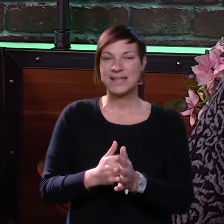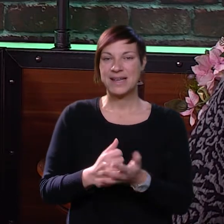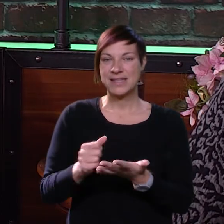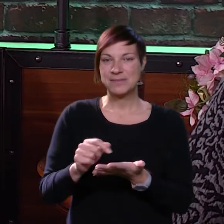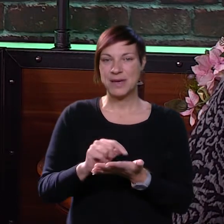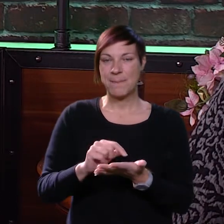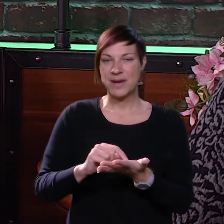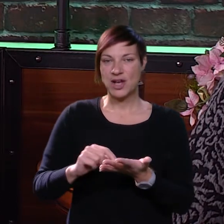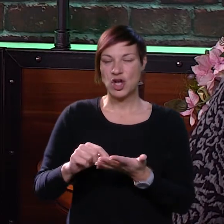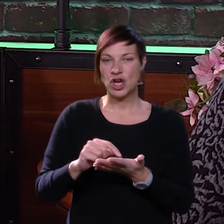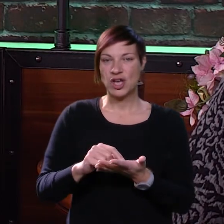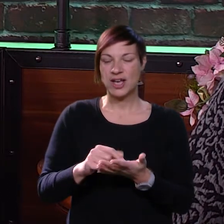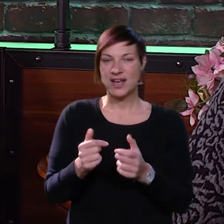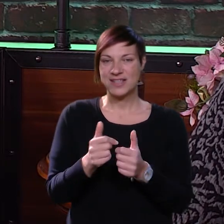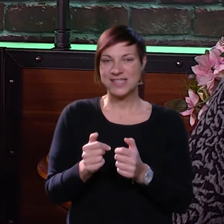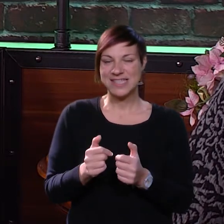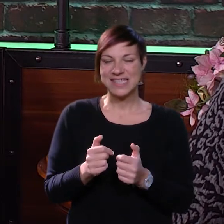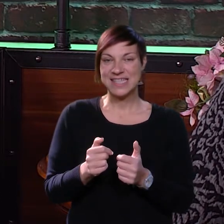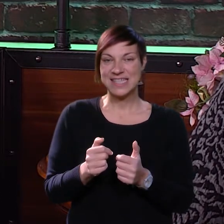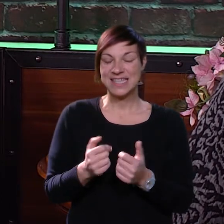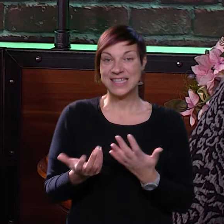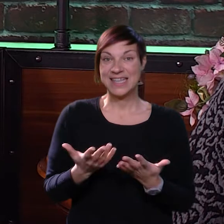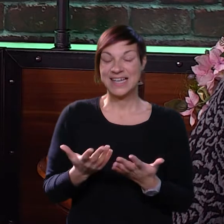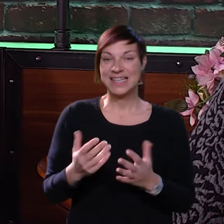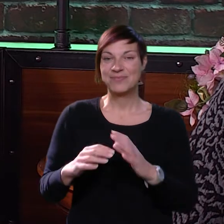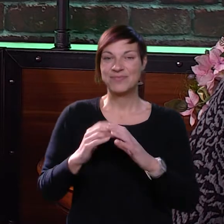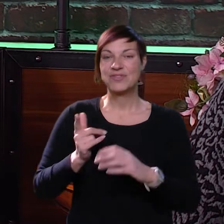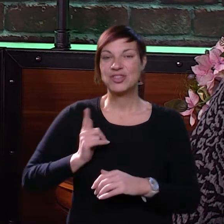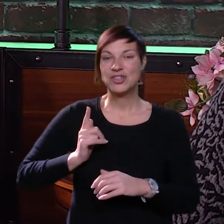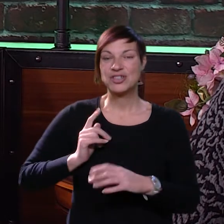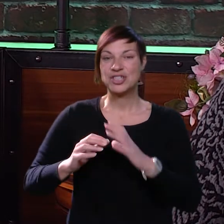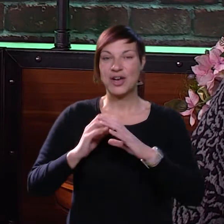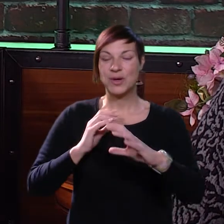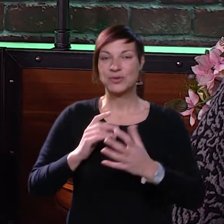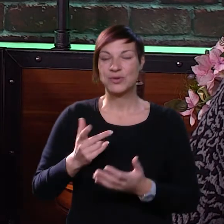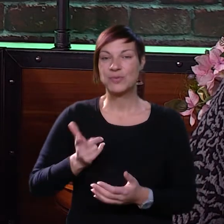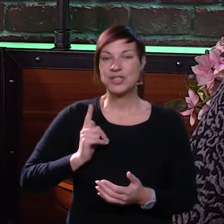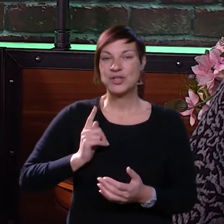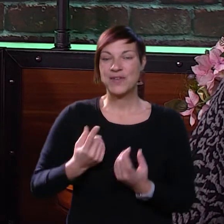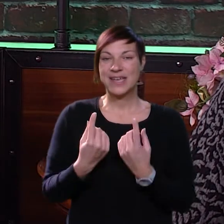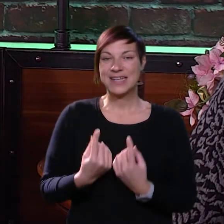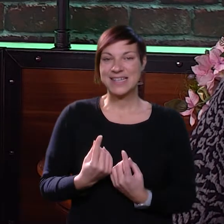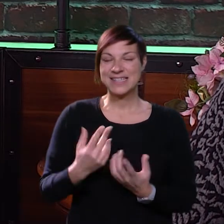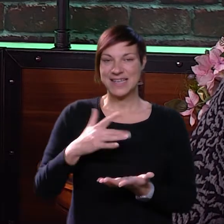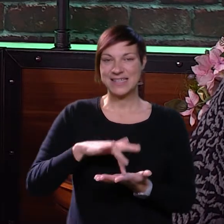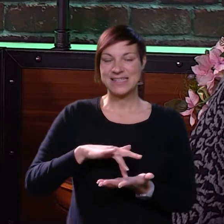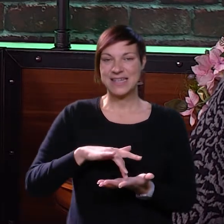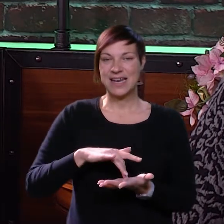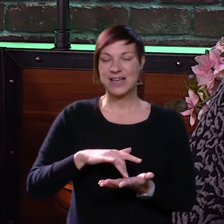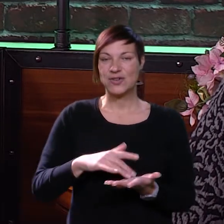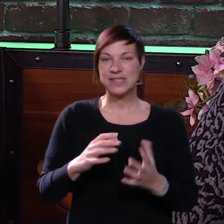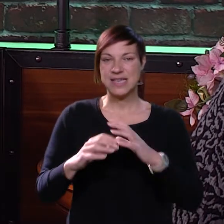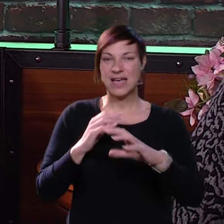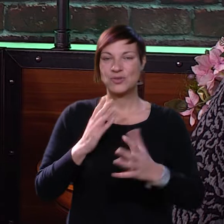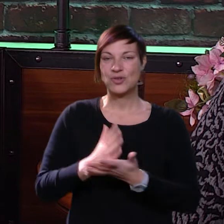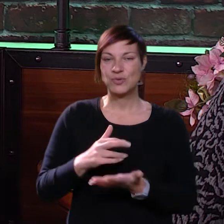pratila sam ga preko lokacije i onda stalno ono, je došao autobus, zašto još uvijek na stanici, na lokaciji,